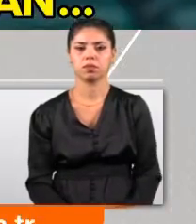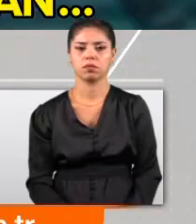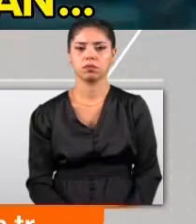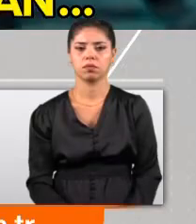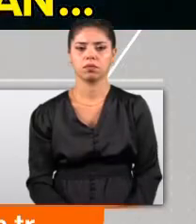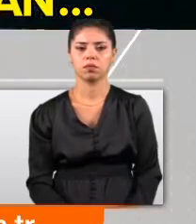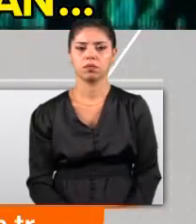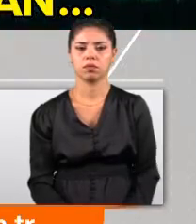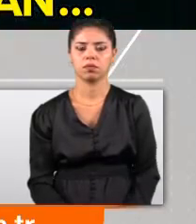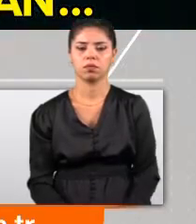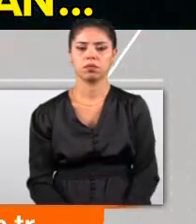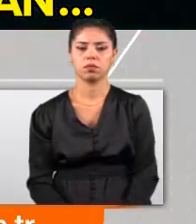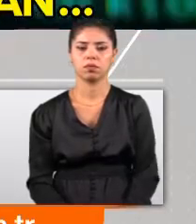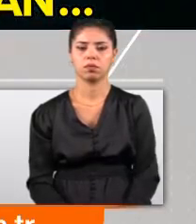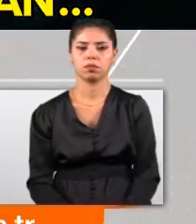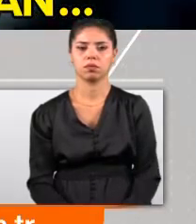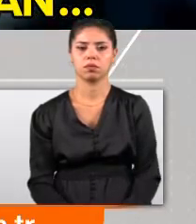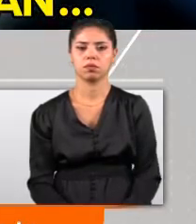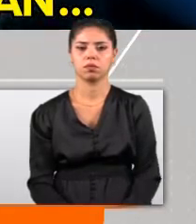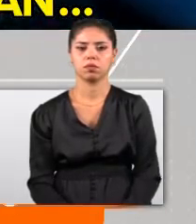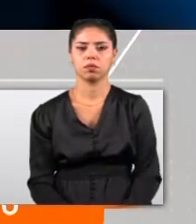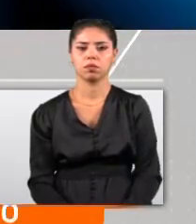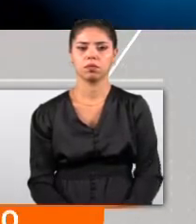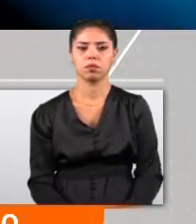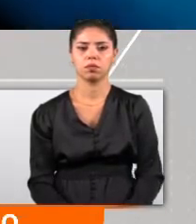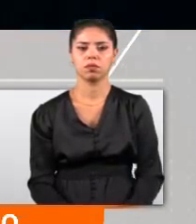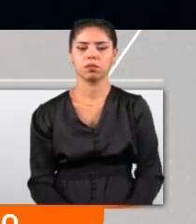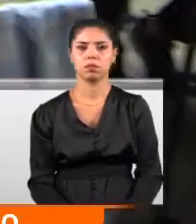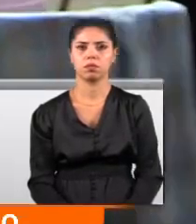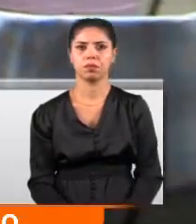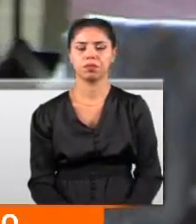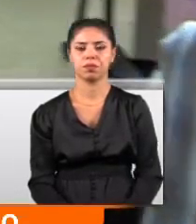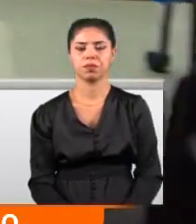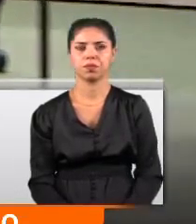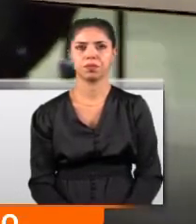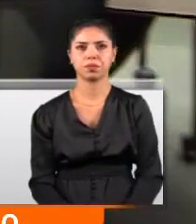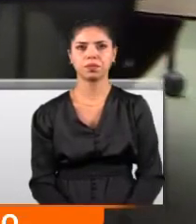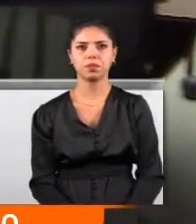bununla ilgili çocuğuyla iletişim kuramıyorsa lütfen bir uzmandan acilen destek alsın.